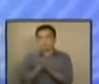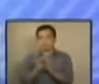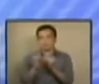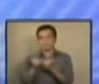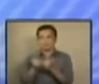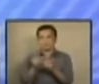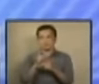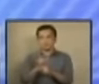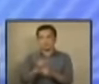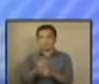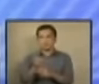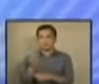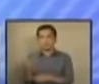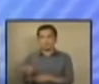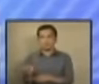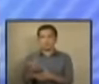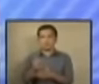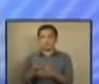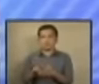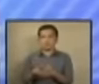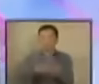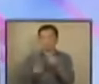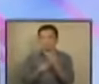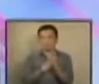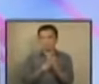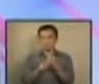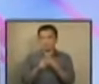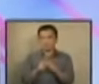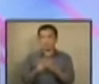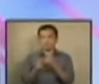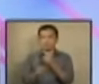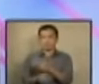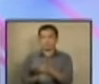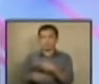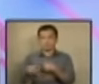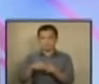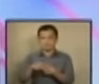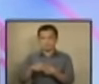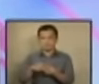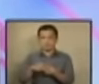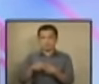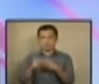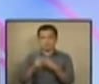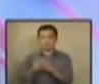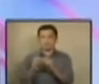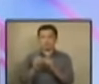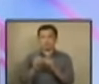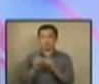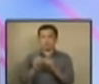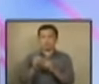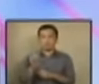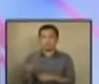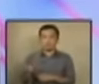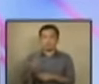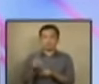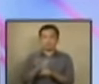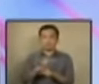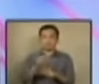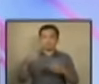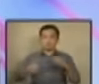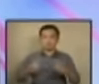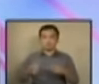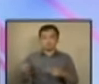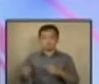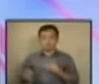protection order o kaya po ay temporary protection order o permanent protection order from the court. Okay. Kung gusto po niya,